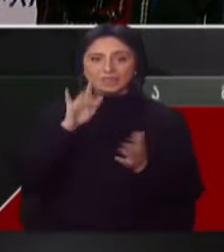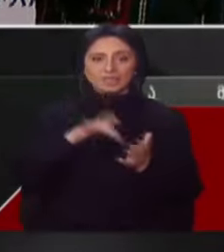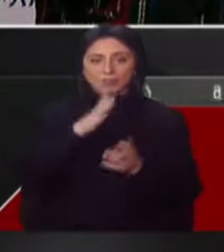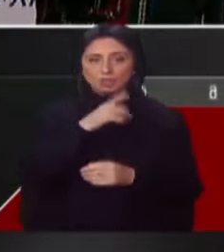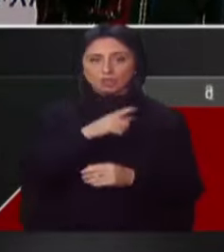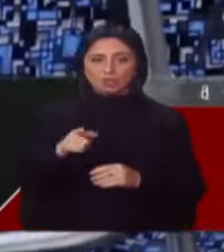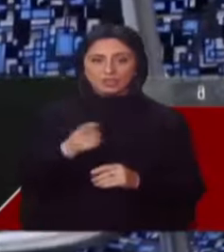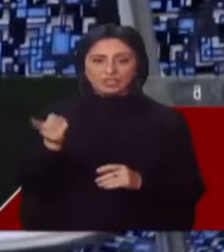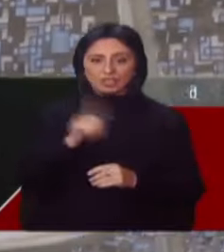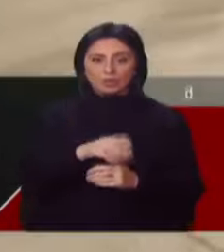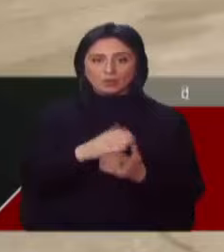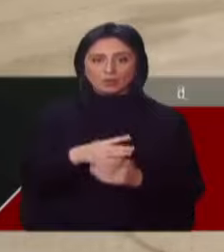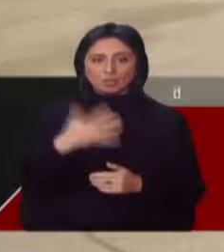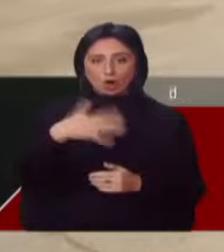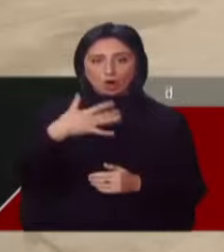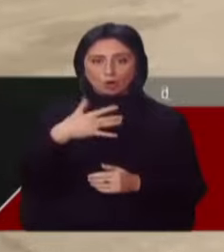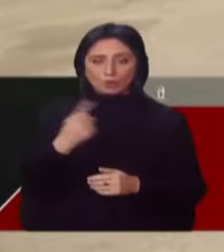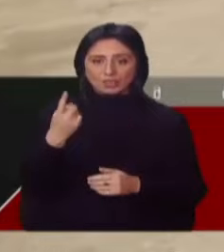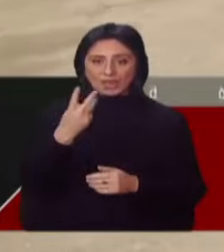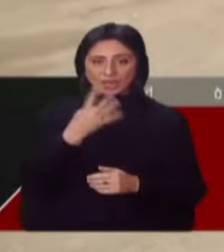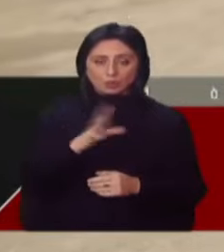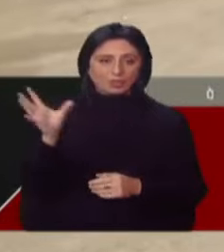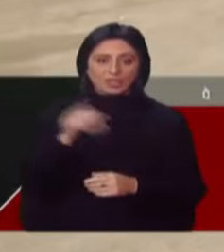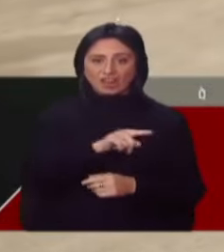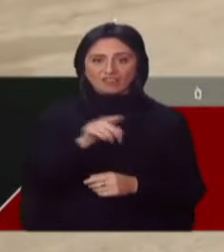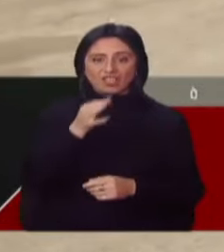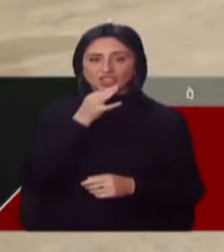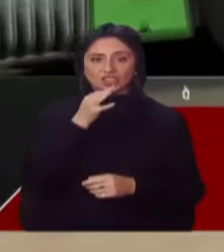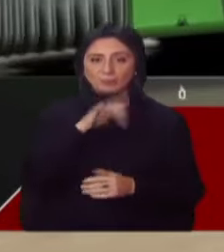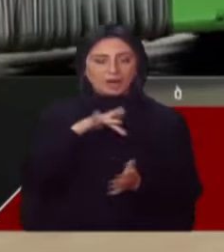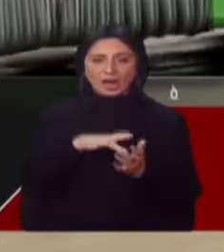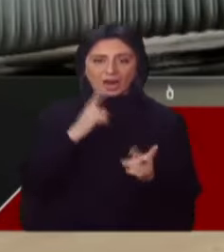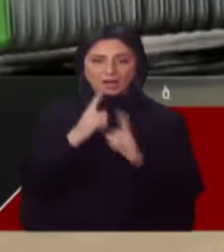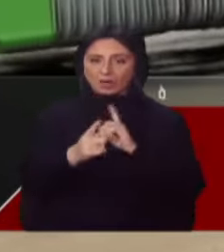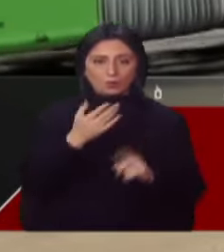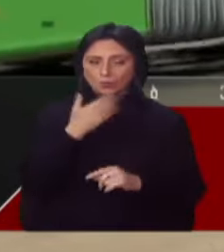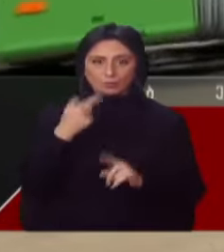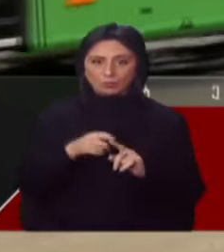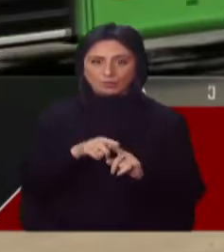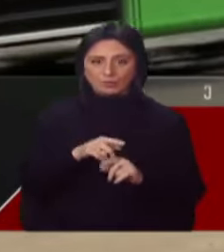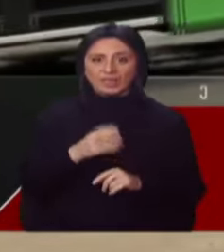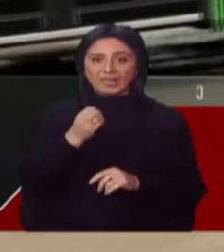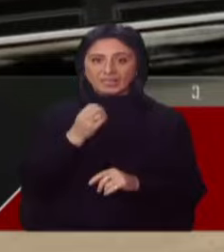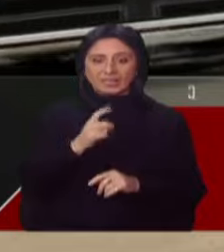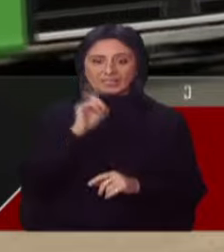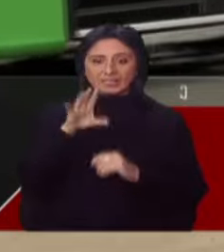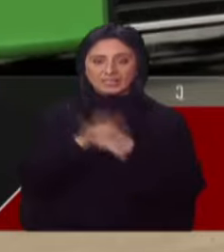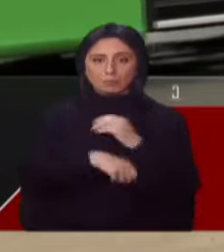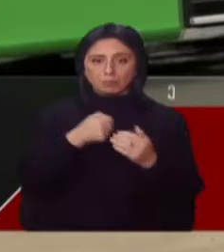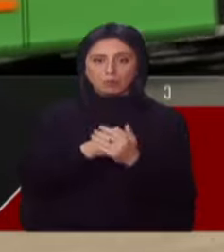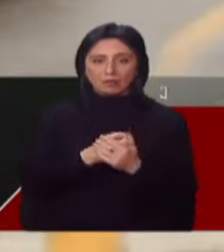ამ დროისთვის შემოსულია 50 ერთეული, თუმცა ყველა მათგანი ჯერჯერობით ქალაქში არ არის და კიდევ წლის